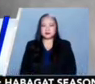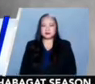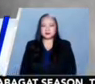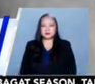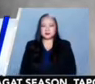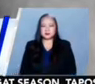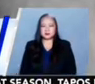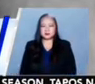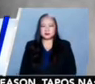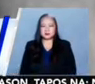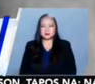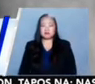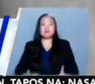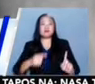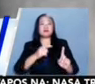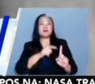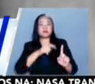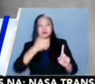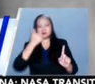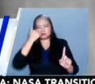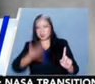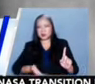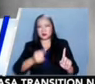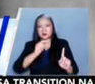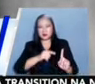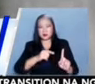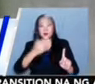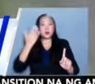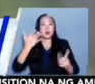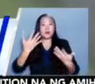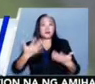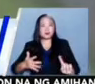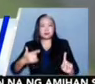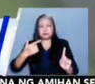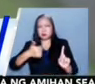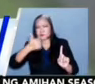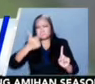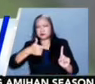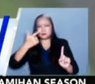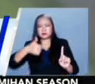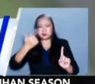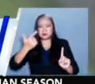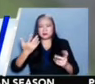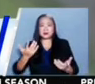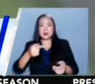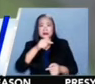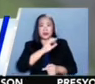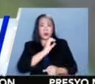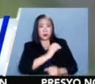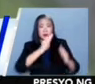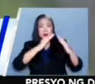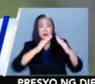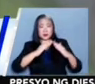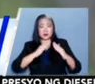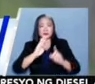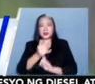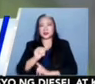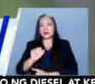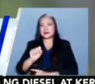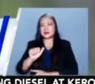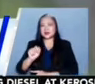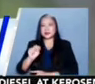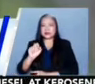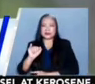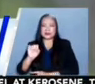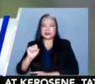Dead on the spot ang lalaking ito matapos siyang pagbabarilin sa kanya mismong bahay sa Barangay San Isidro Rodriguez Rizal